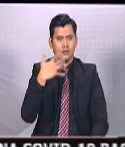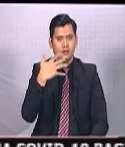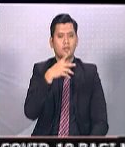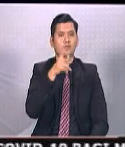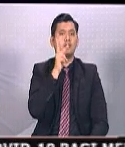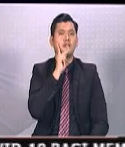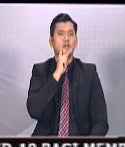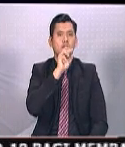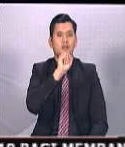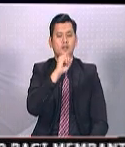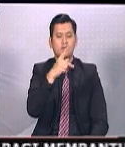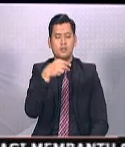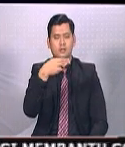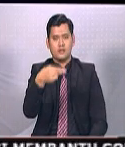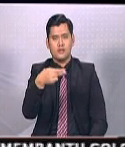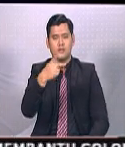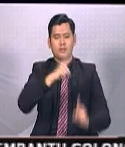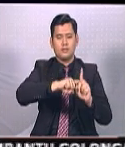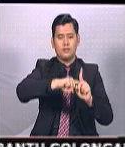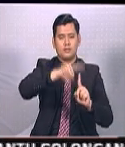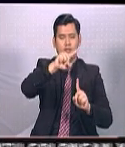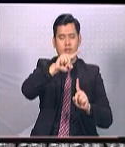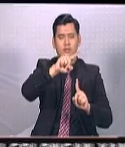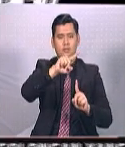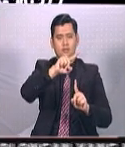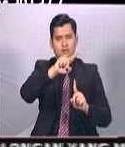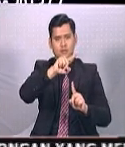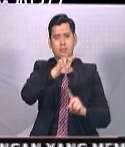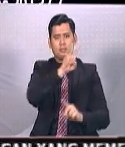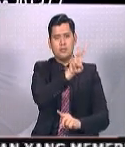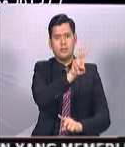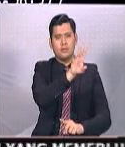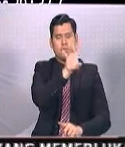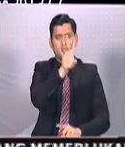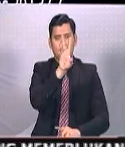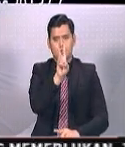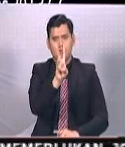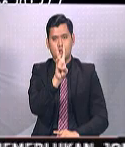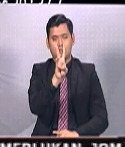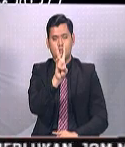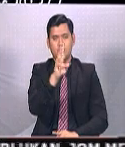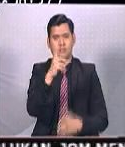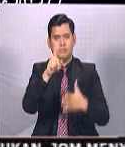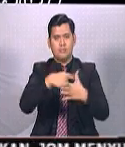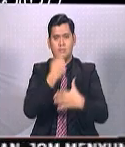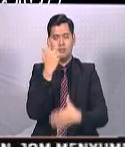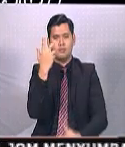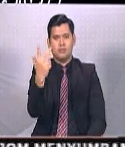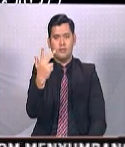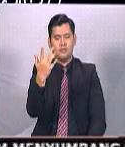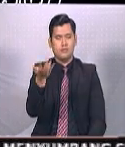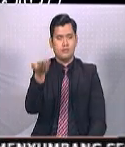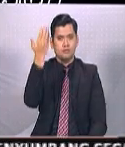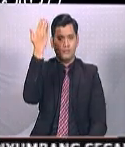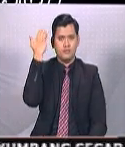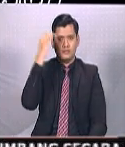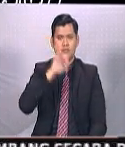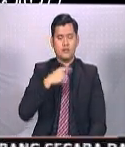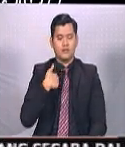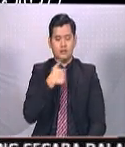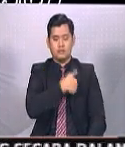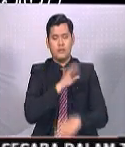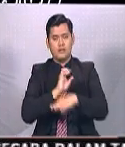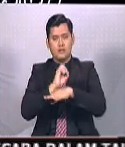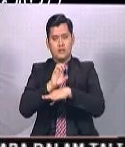didapati telah merekam bacaan sehari-hari yang tinggi sejak daripada 26 masuk yang lalu oleh demikian kami nasehatkan kepada orang ramai